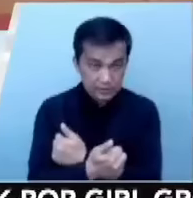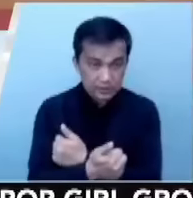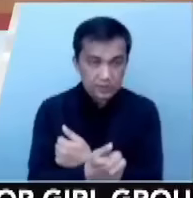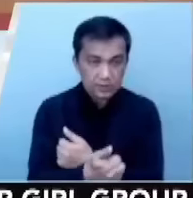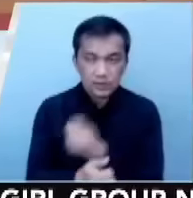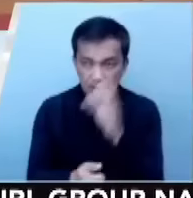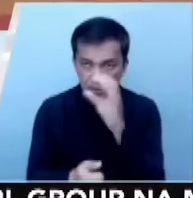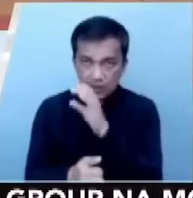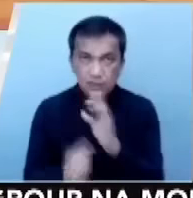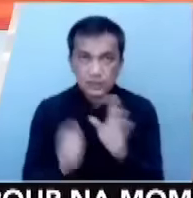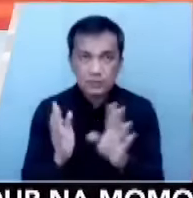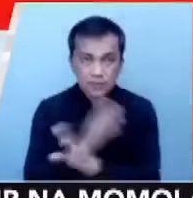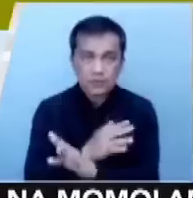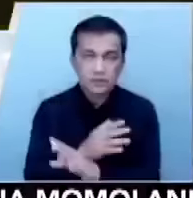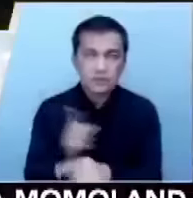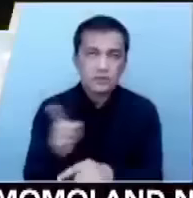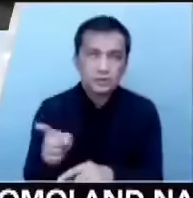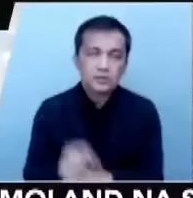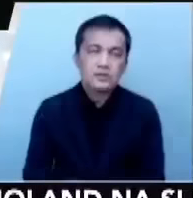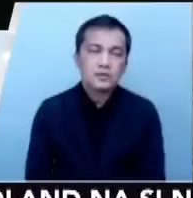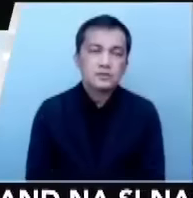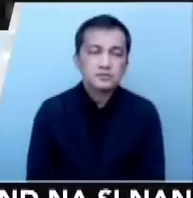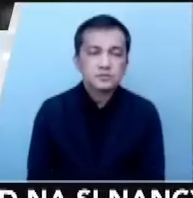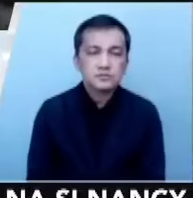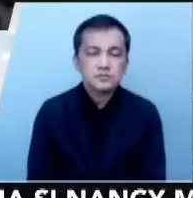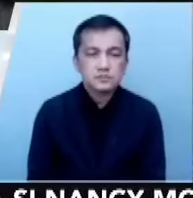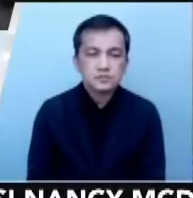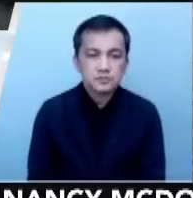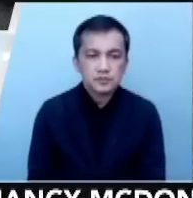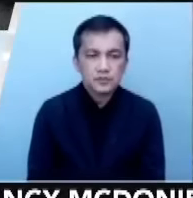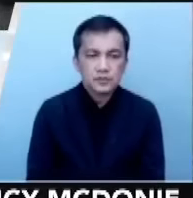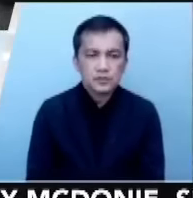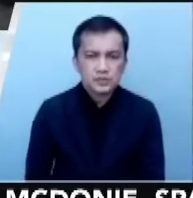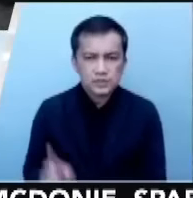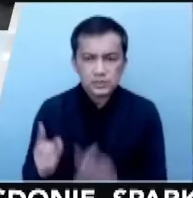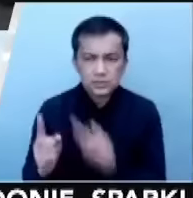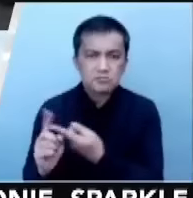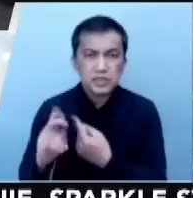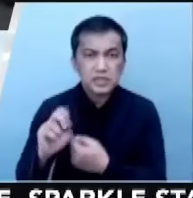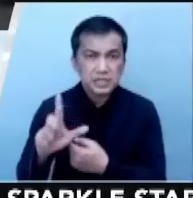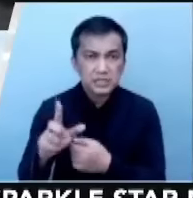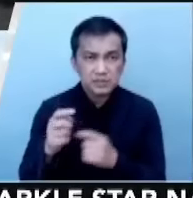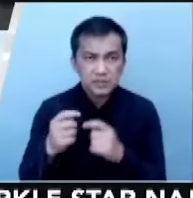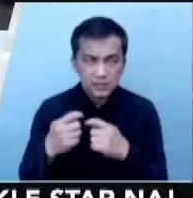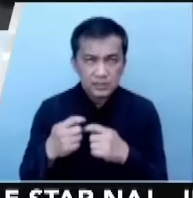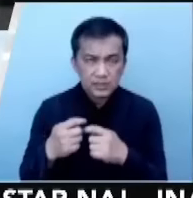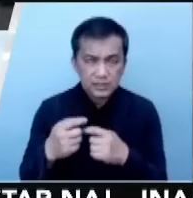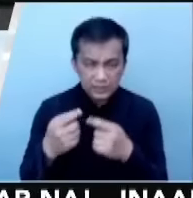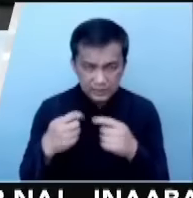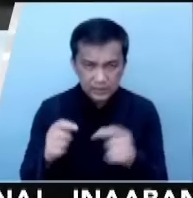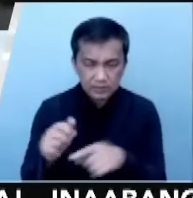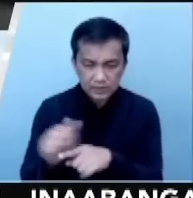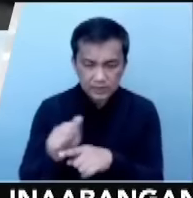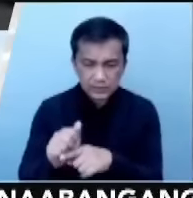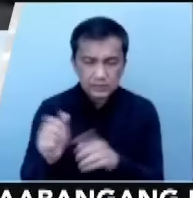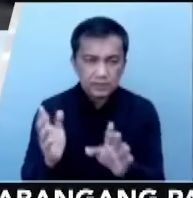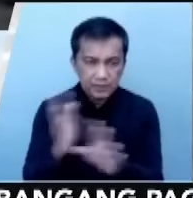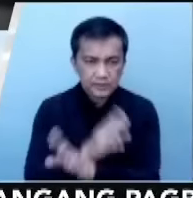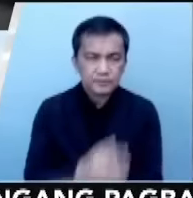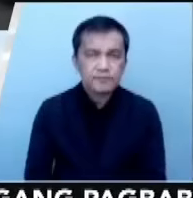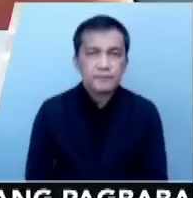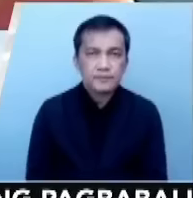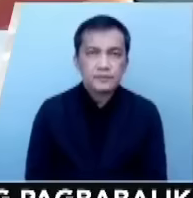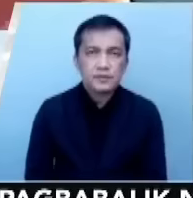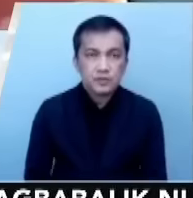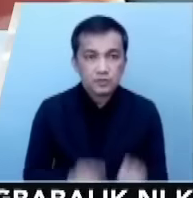kapalit niya bago siya babababain. Sinubukan naman daw ni Vergel mag-train ng kapalit niya. Ang ginawa naman ho daw ng barko nila,